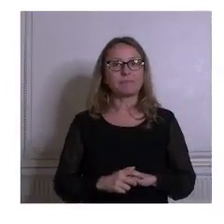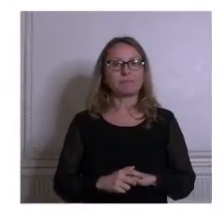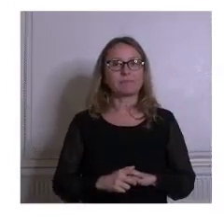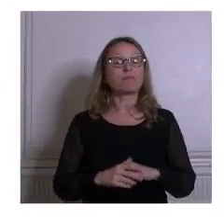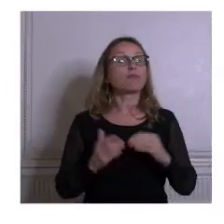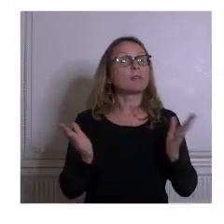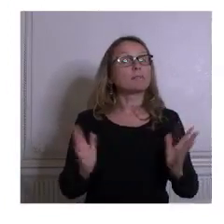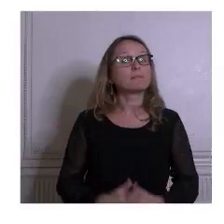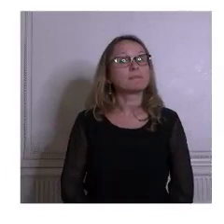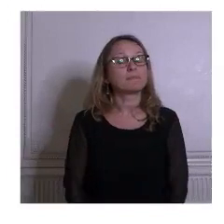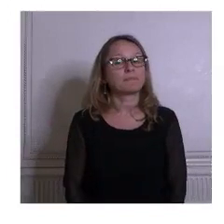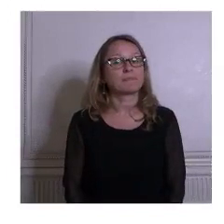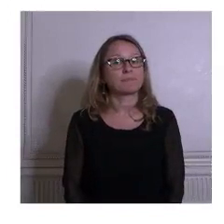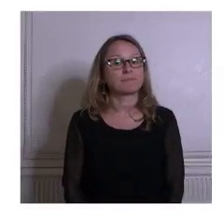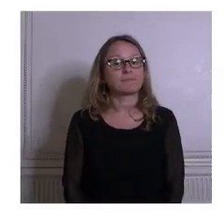qu'elle desserve seulement le Médoc.